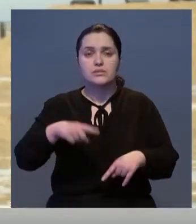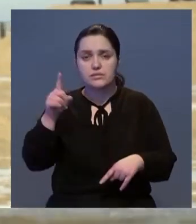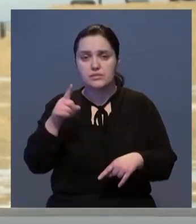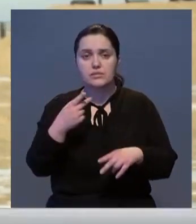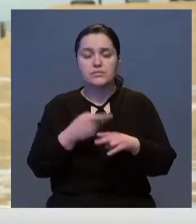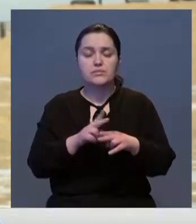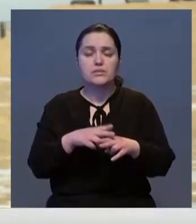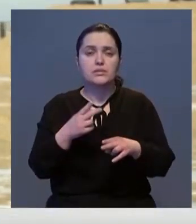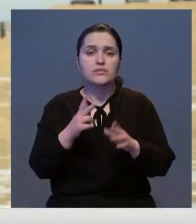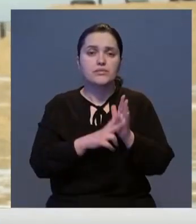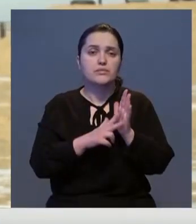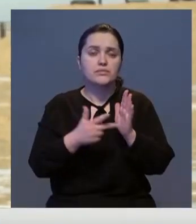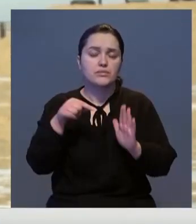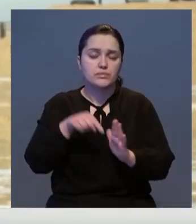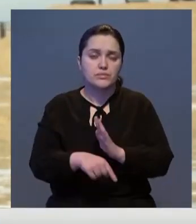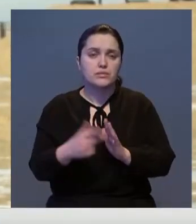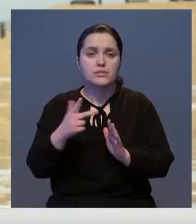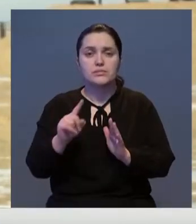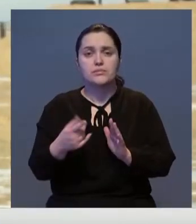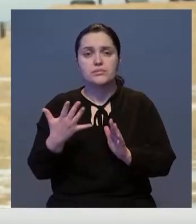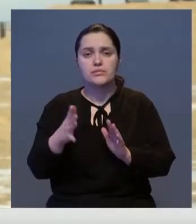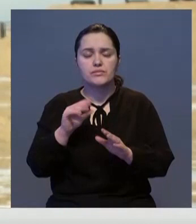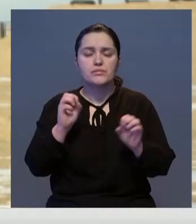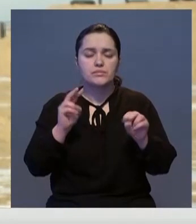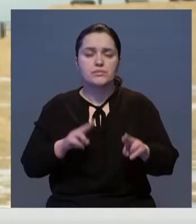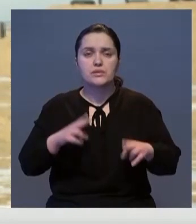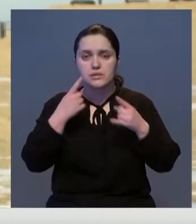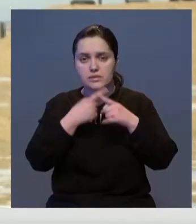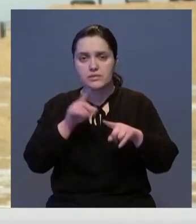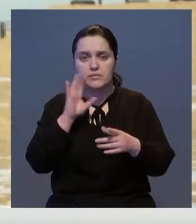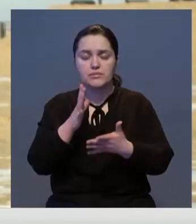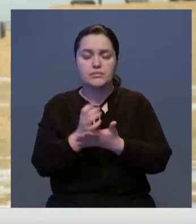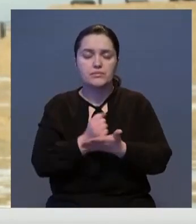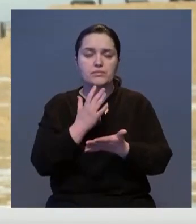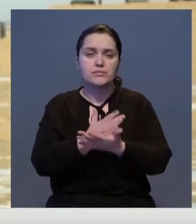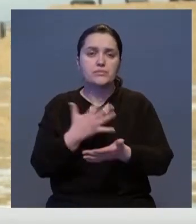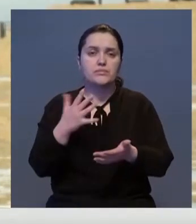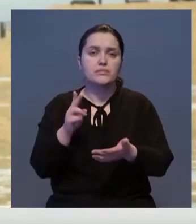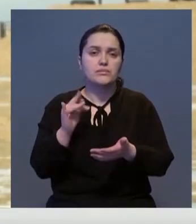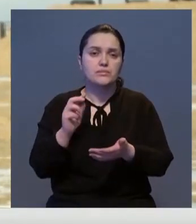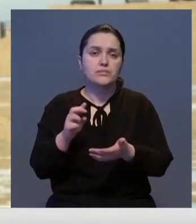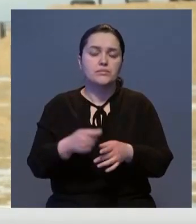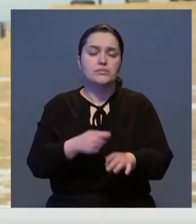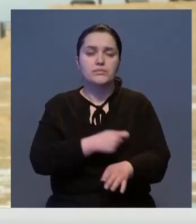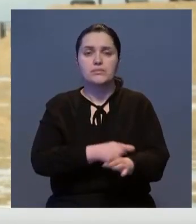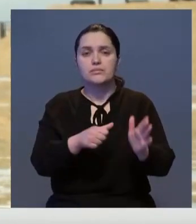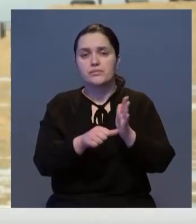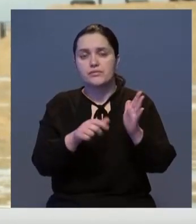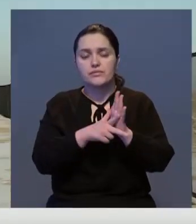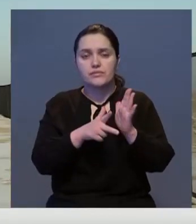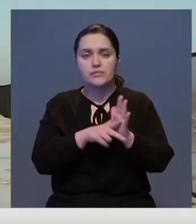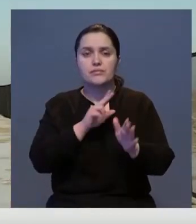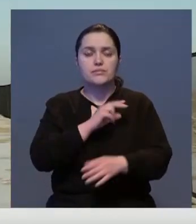3,5 метра. Есть спецтехника, наружное освещение, водохранилище мощностью 50 кубометров. Также создано 8 постоянных рабочих